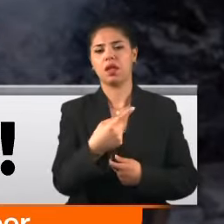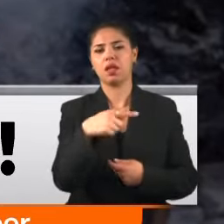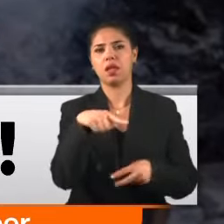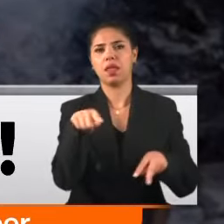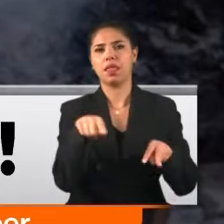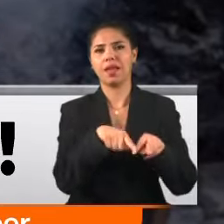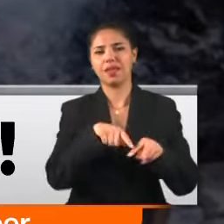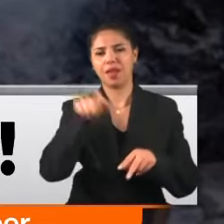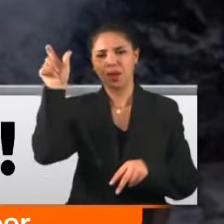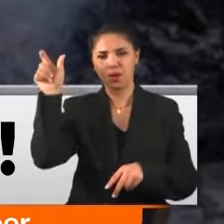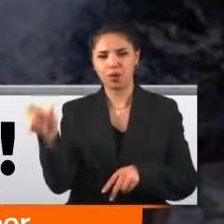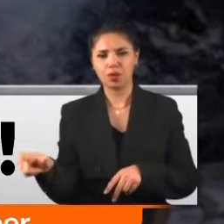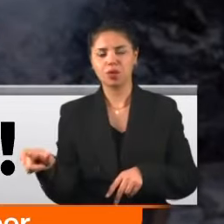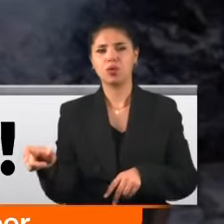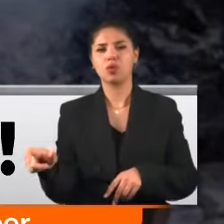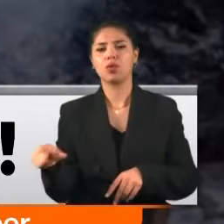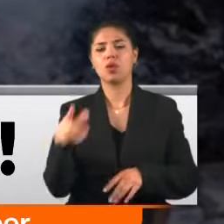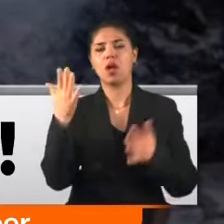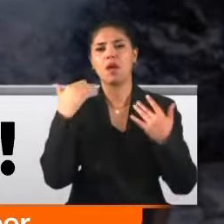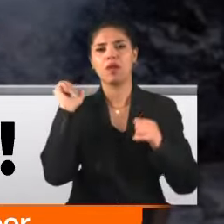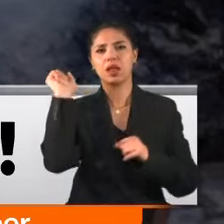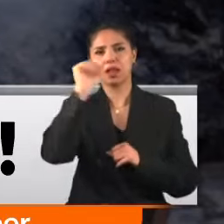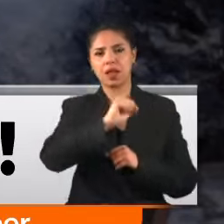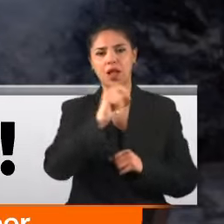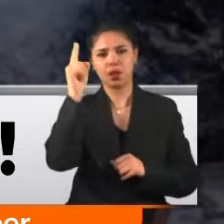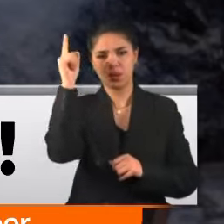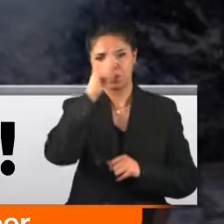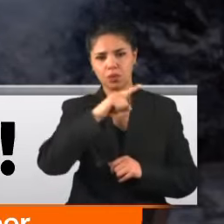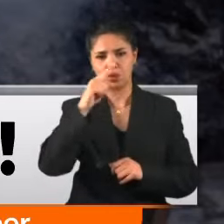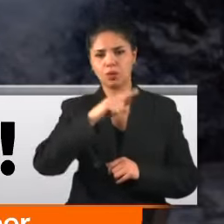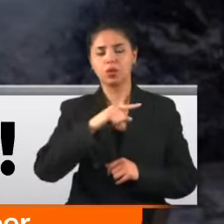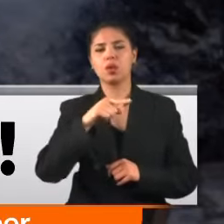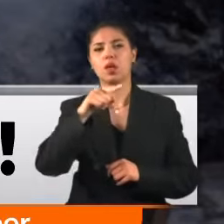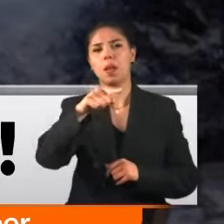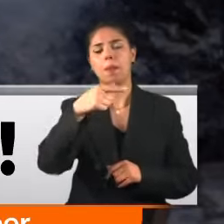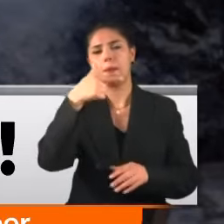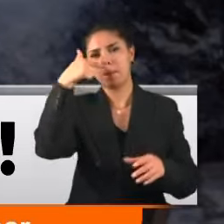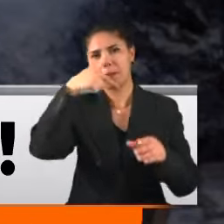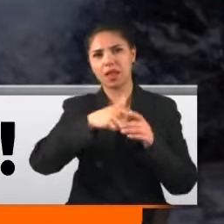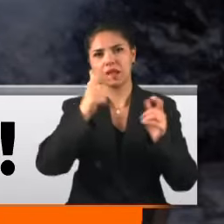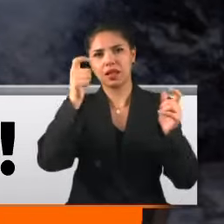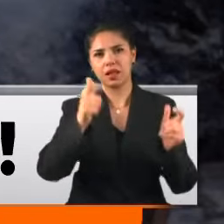çıktı. Patlamaya hava saldırısından kaynaklı bir şarapnelin yakıt deposuna isabet etmesinin sebep olduğunu iddia